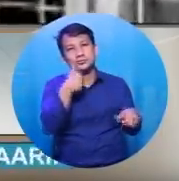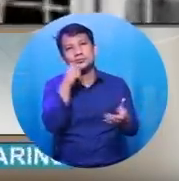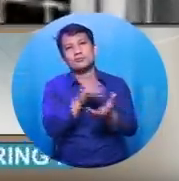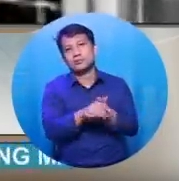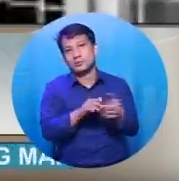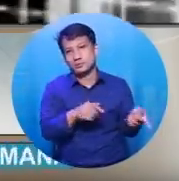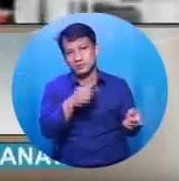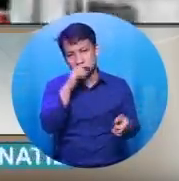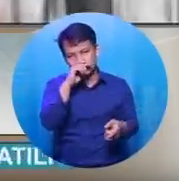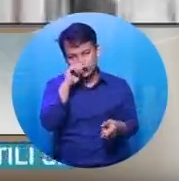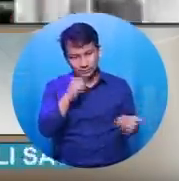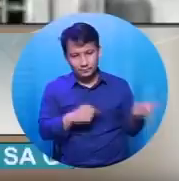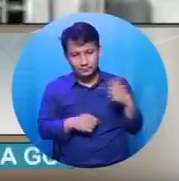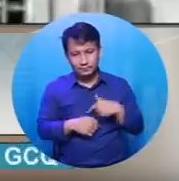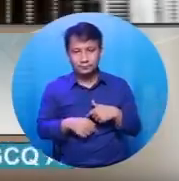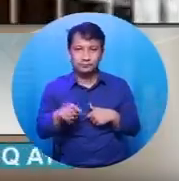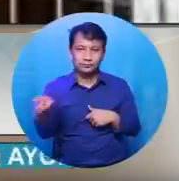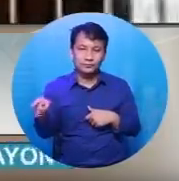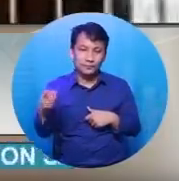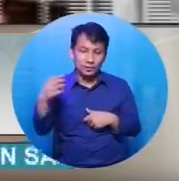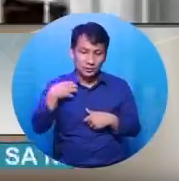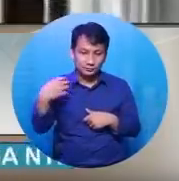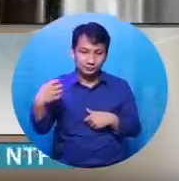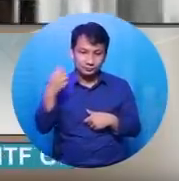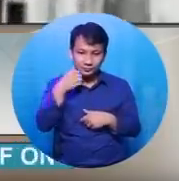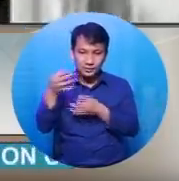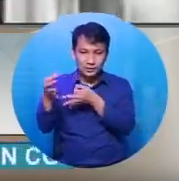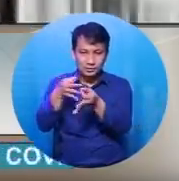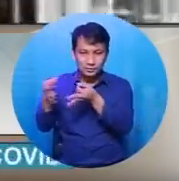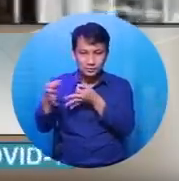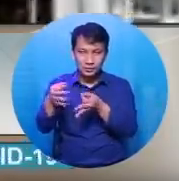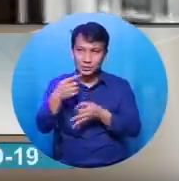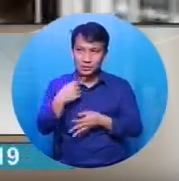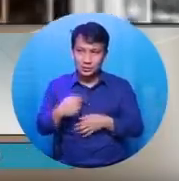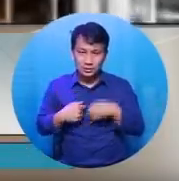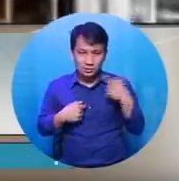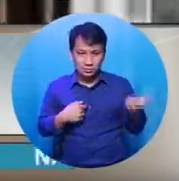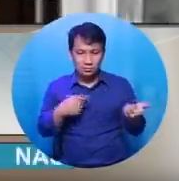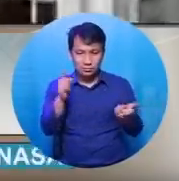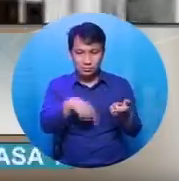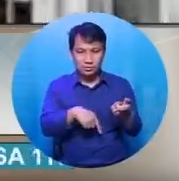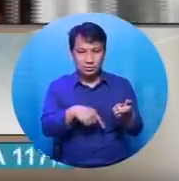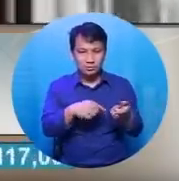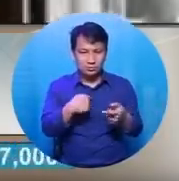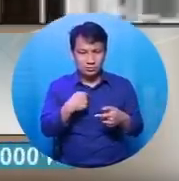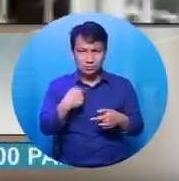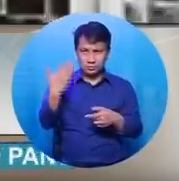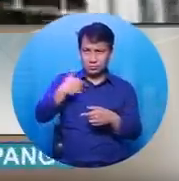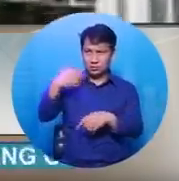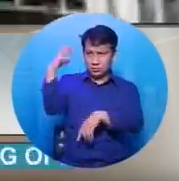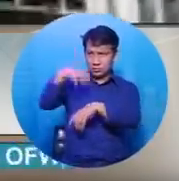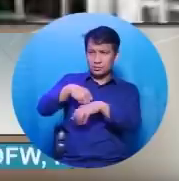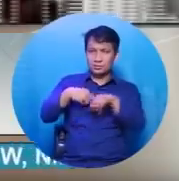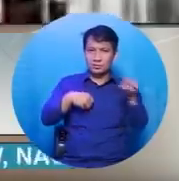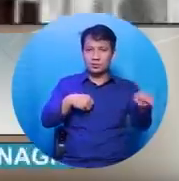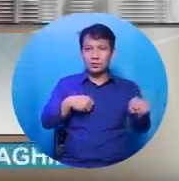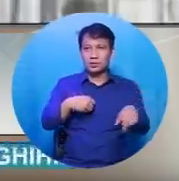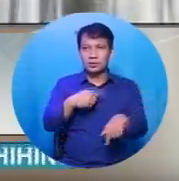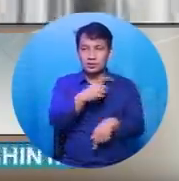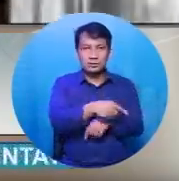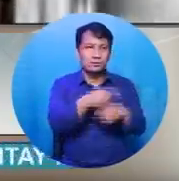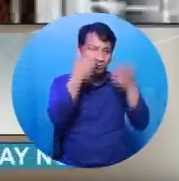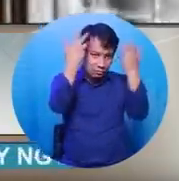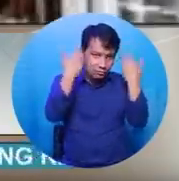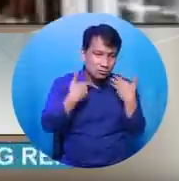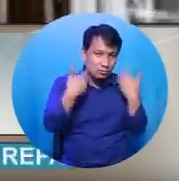Opo, tumawag po yung amo niya ng pulis, tapos nagpapalwalag po siya. Kasi siya po yung pinapadampot. Kasi dugoan nga po yung mukha ng